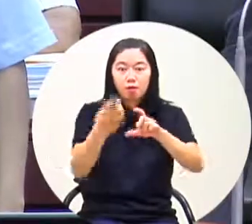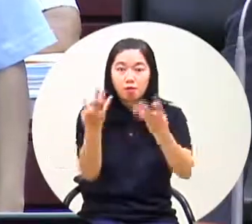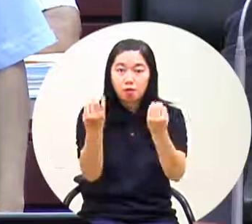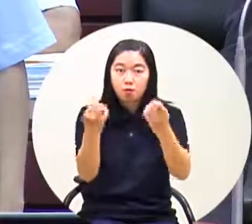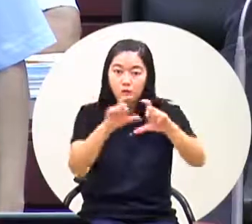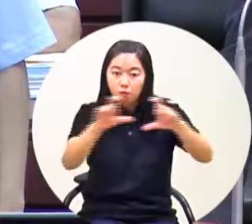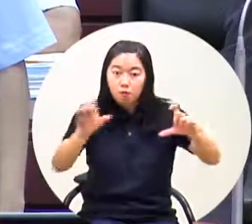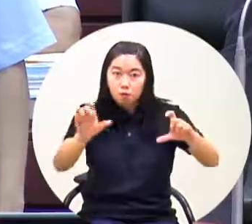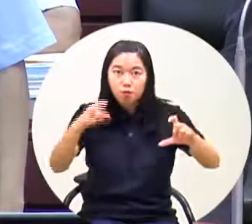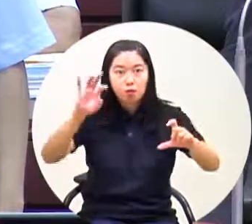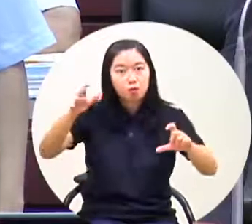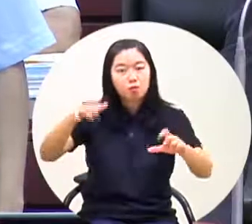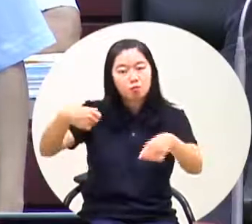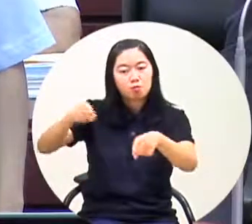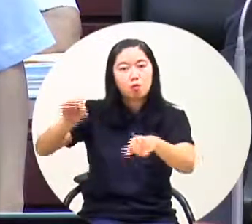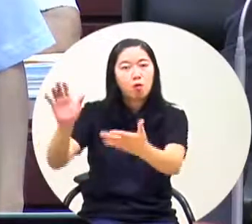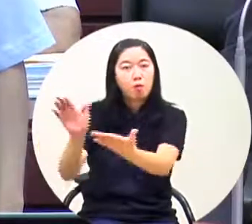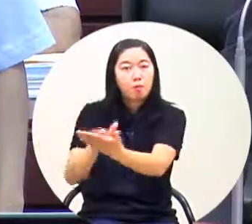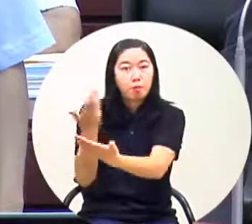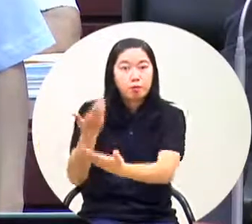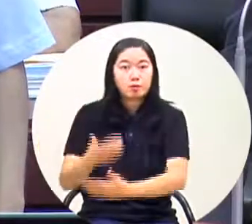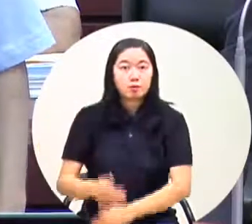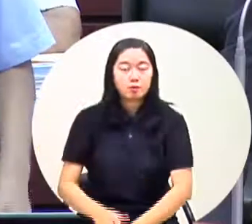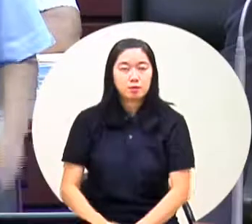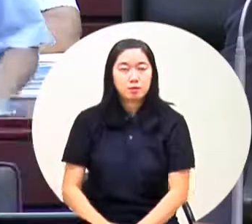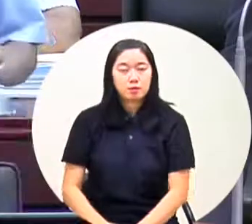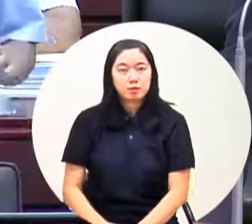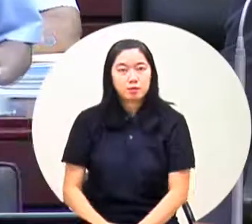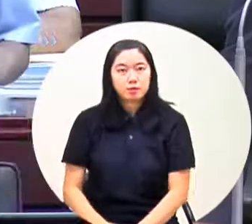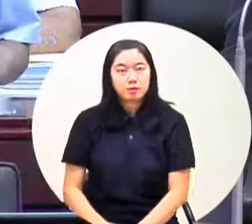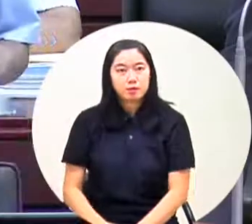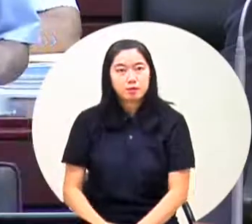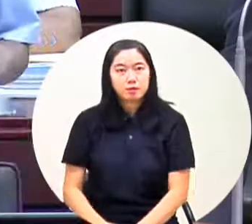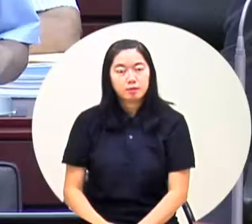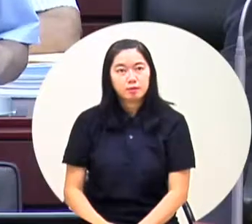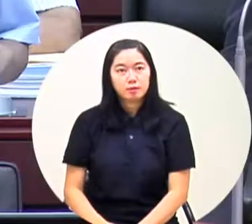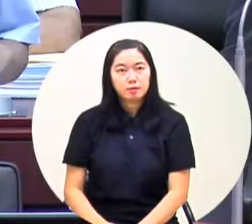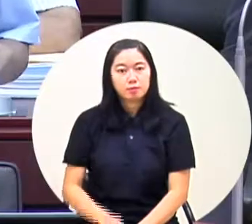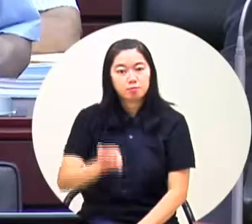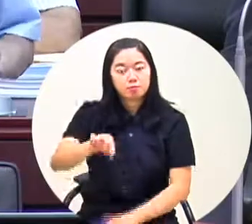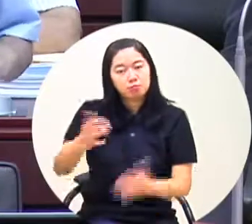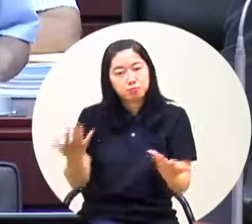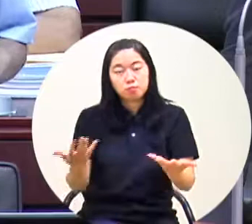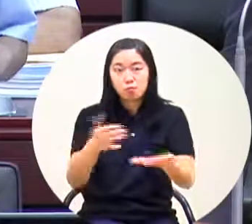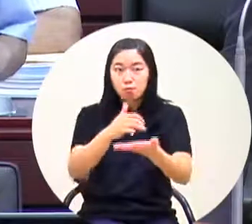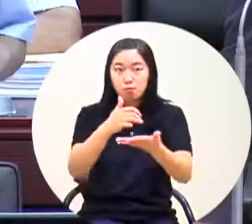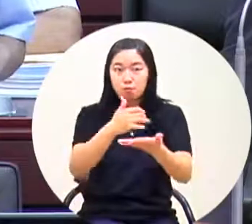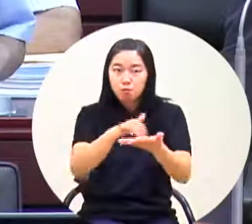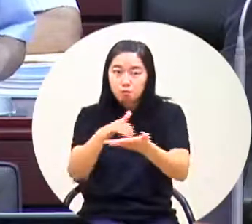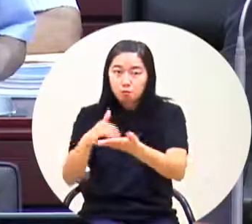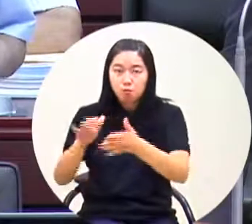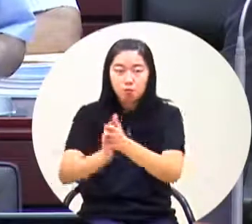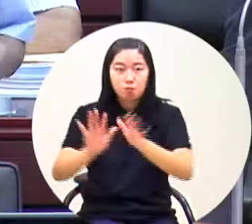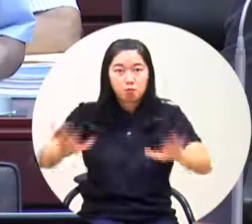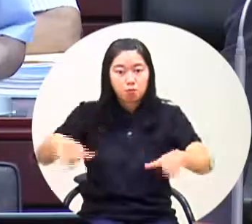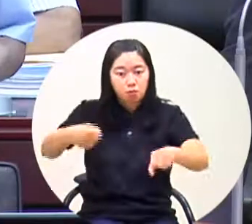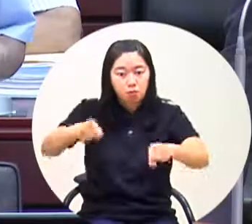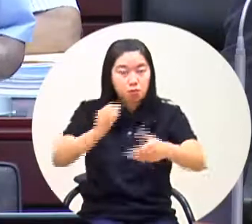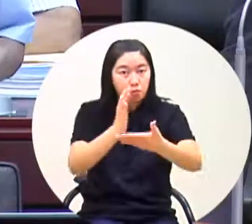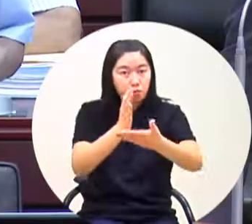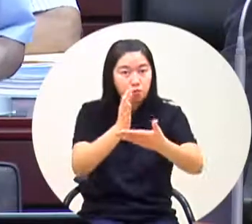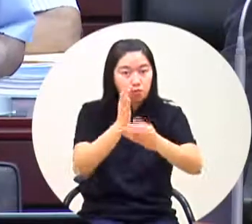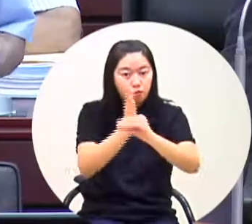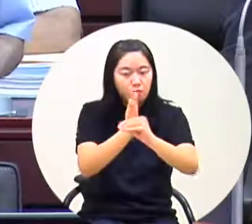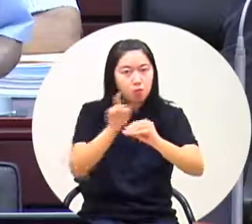无呀。所以目前来讲，我们预估大概整个使用的，目前还在使用中的，应该底